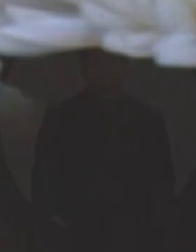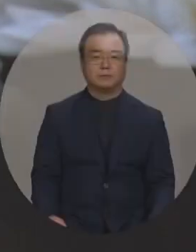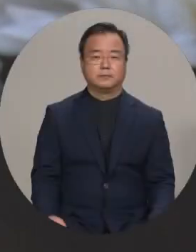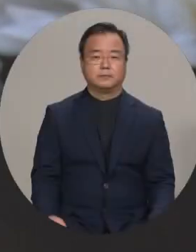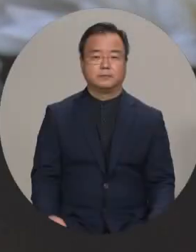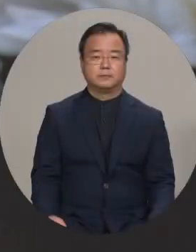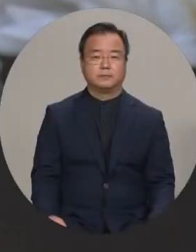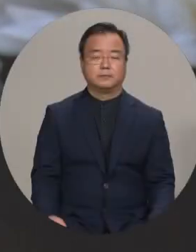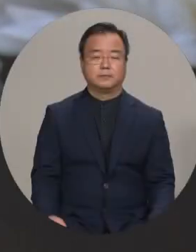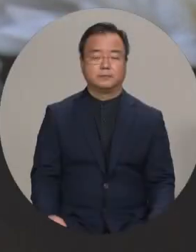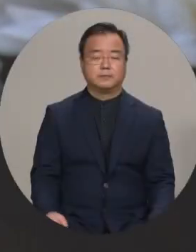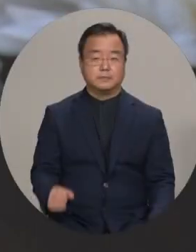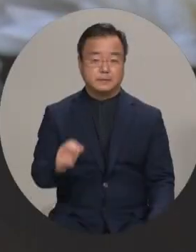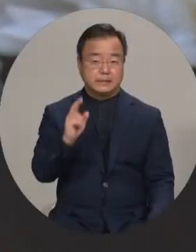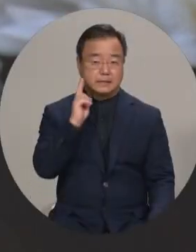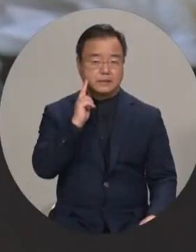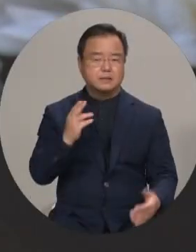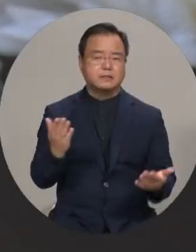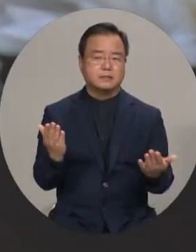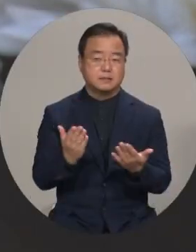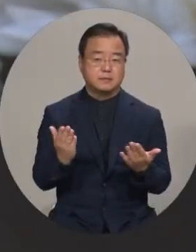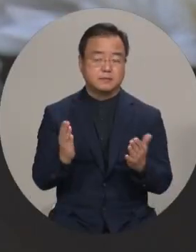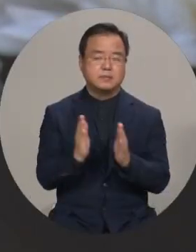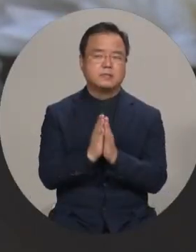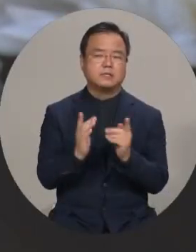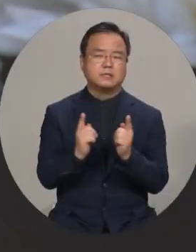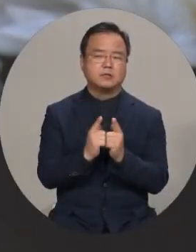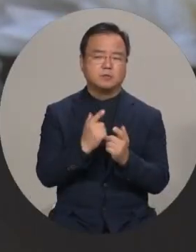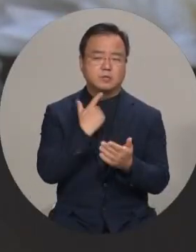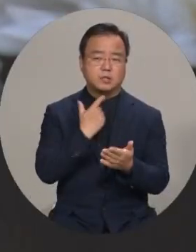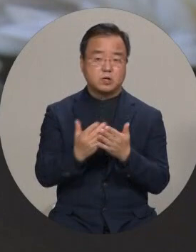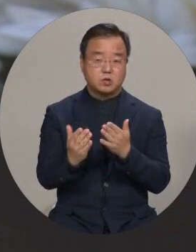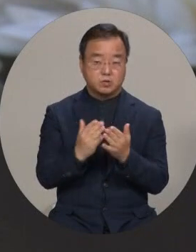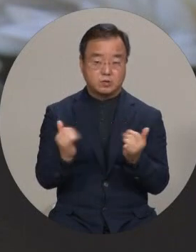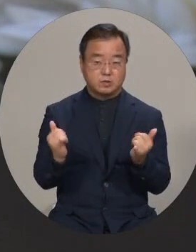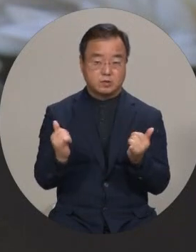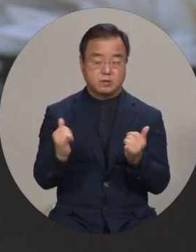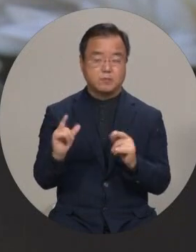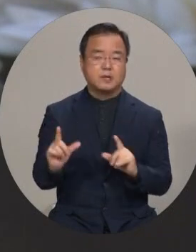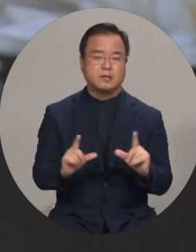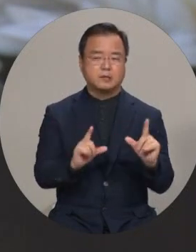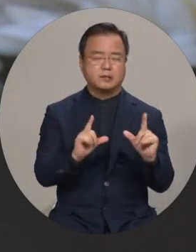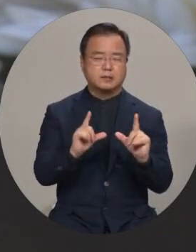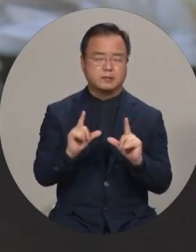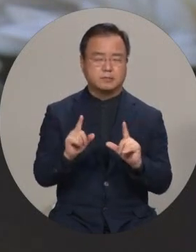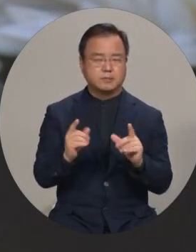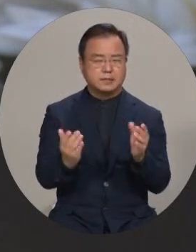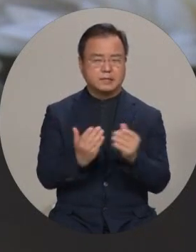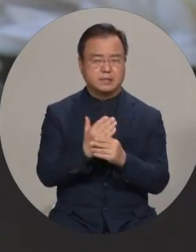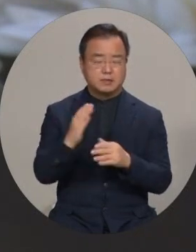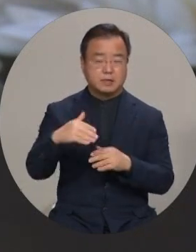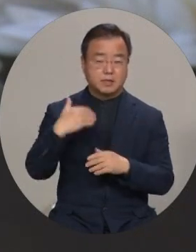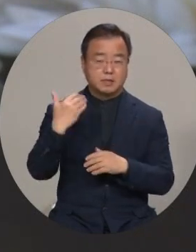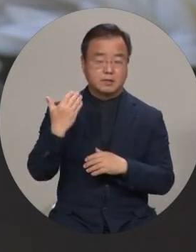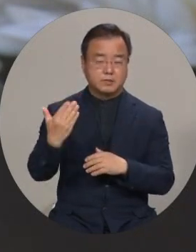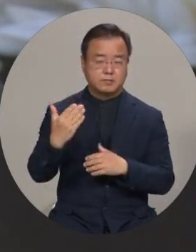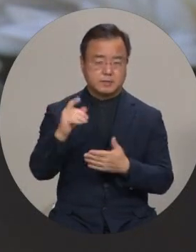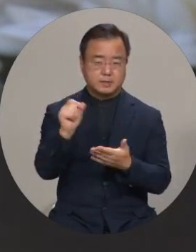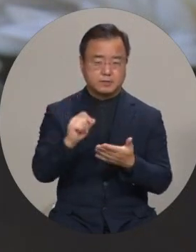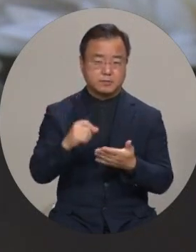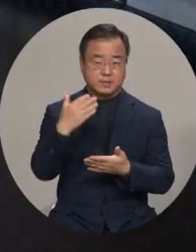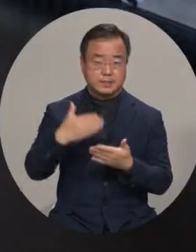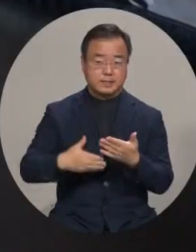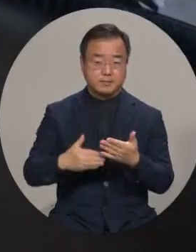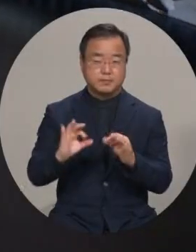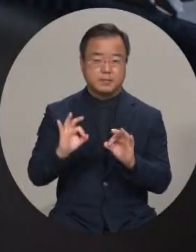네이 참사 당사자로서이 참사 이유 삶에 대해서 기록을 남긴 김초롱 작가와 조금 더 자세한 이야기 나눠보겠습니다